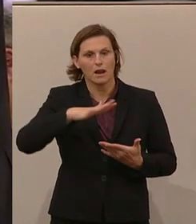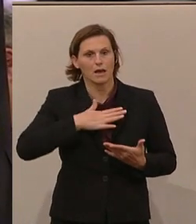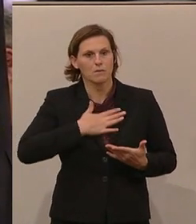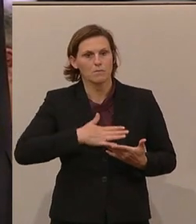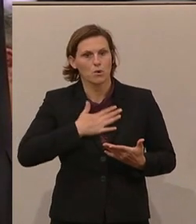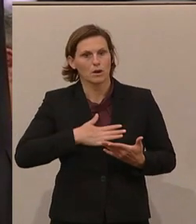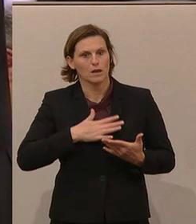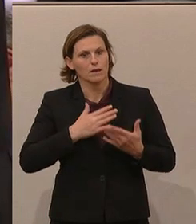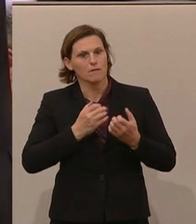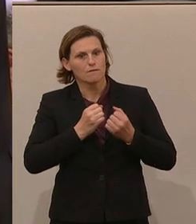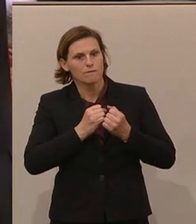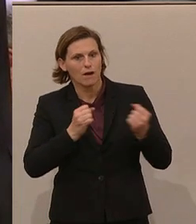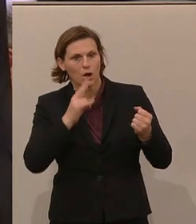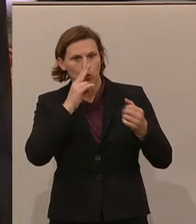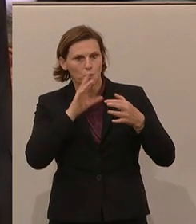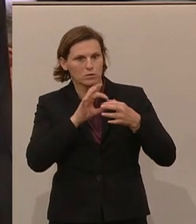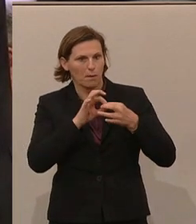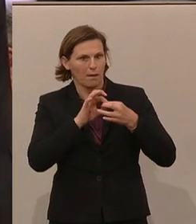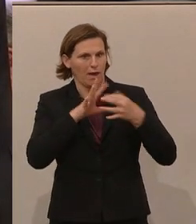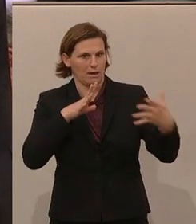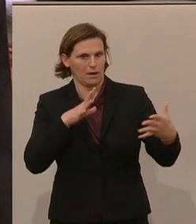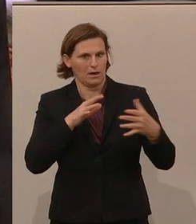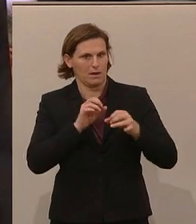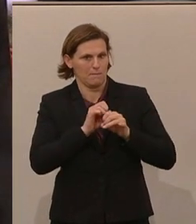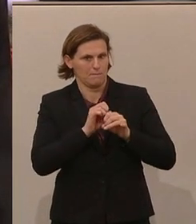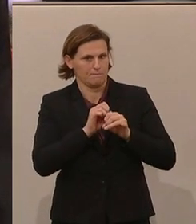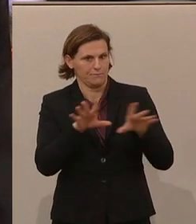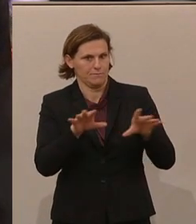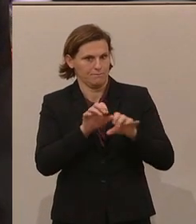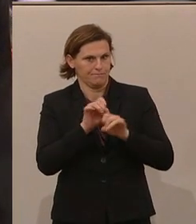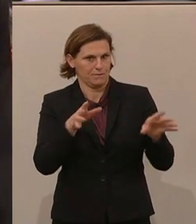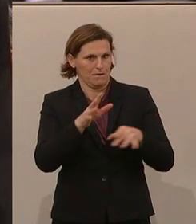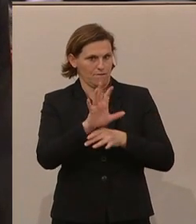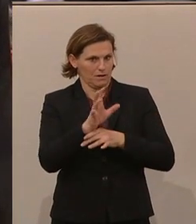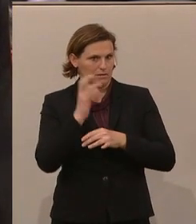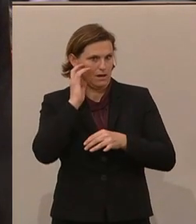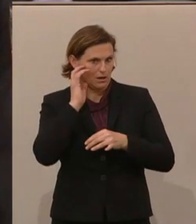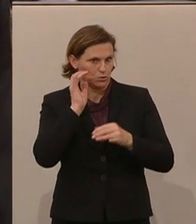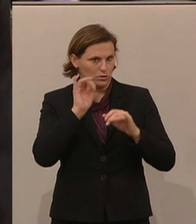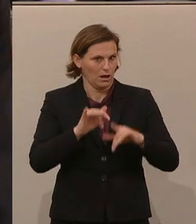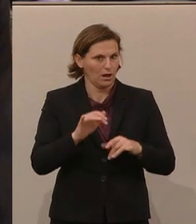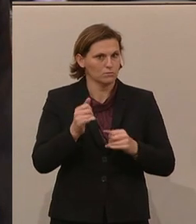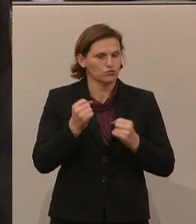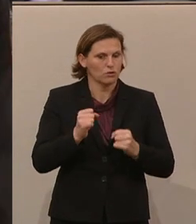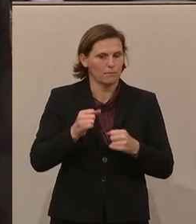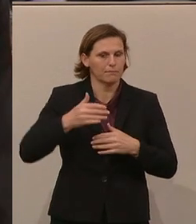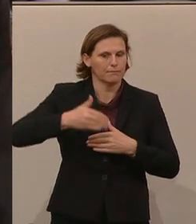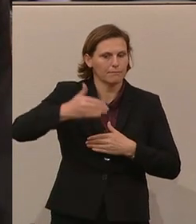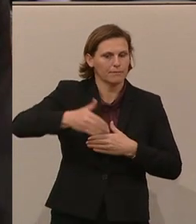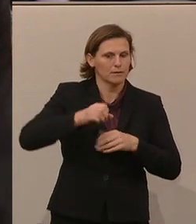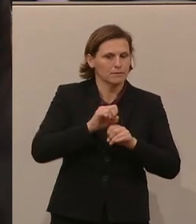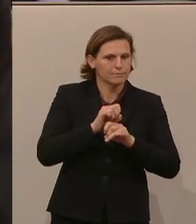möglichst objektiven österreichischen Rundfunk haben wollen. Jetzt gibt es aber immer wieder Sendungen, wo andere